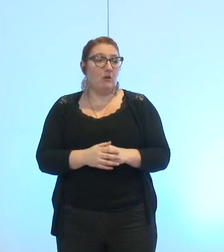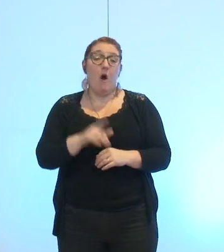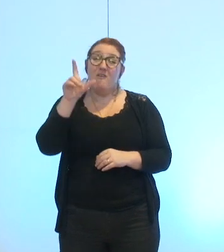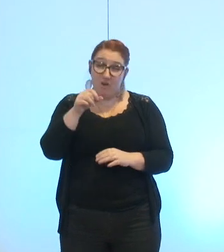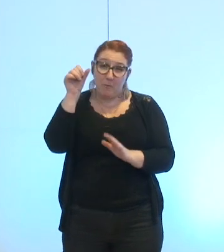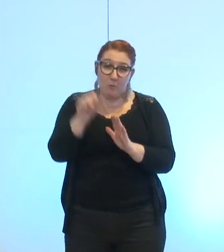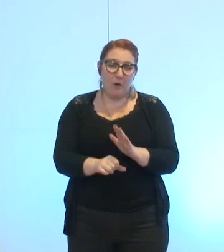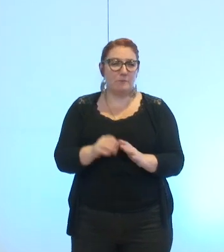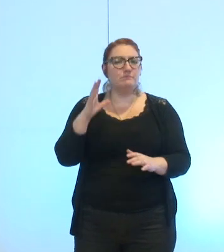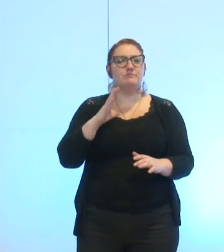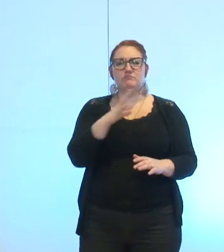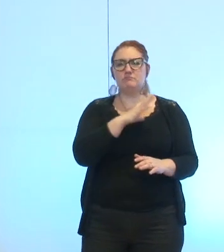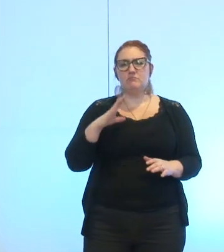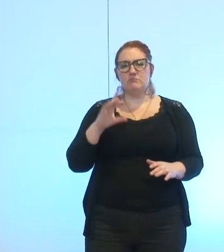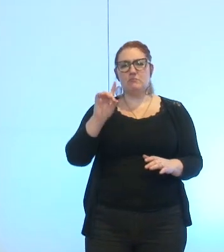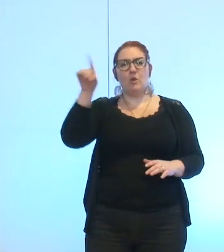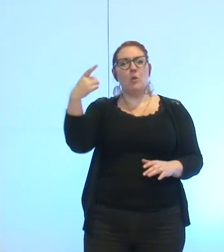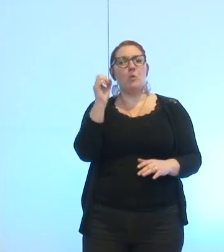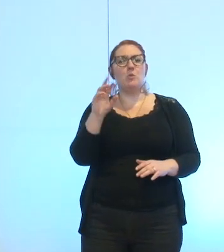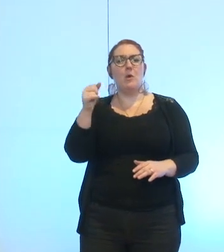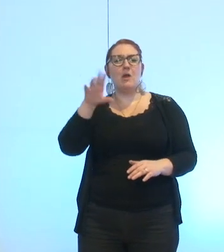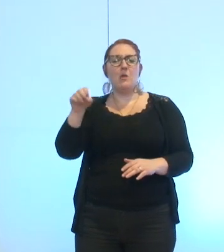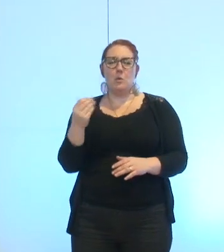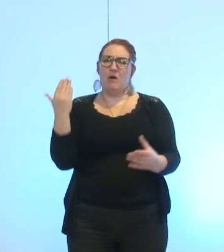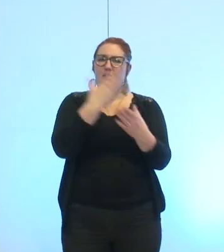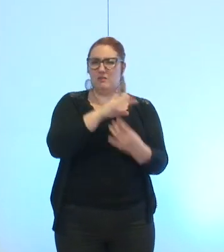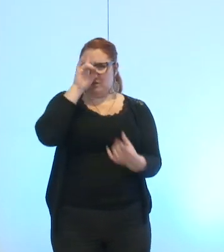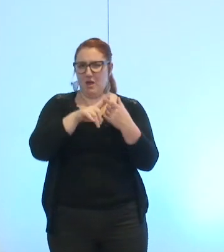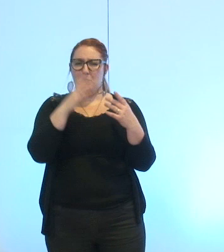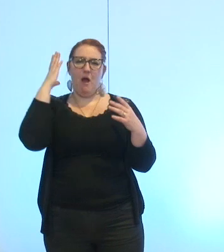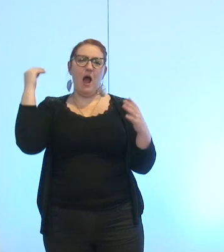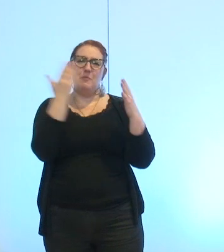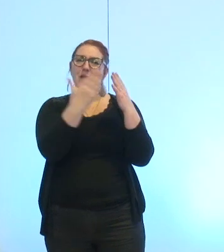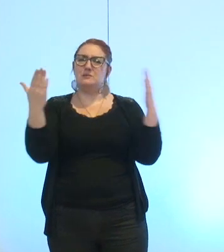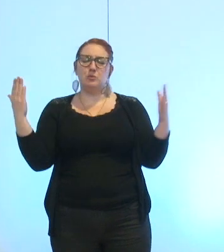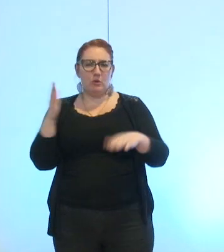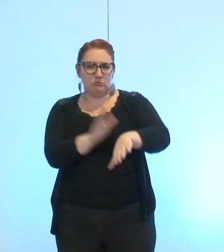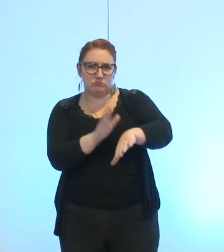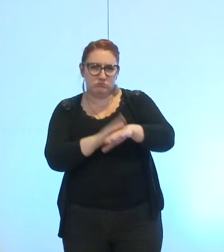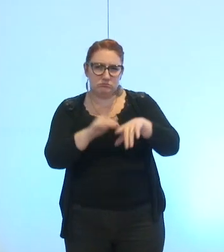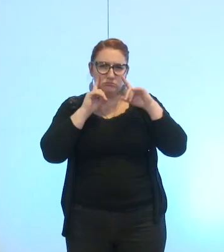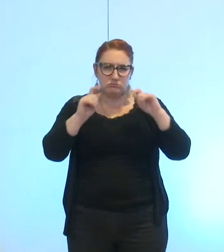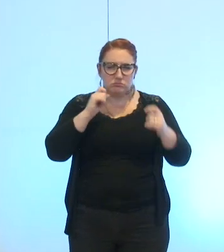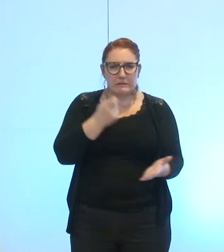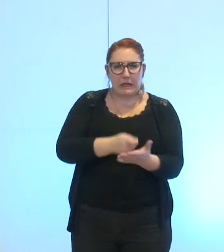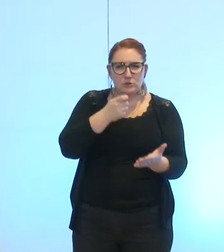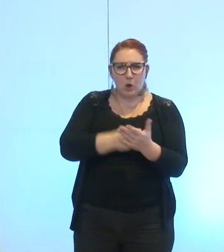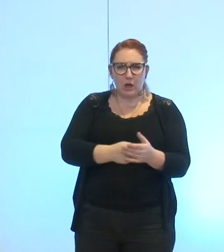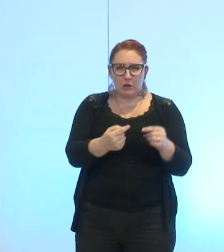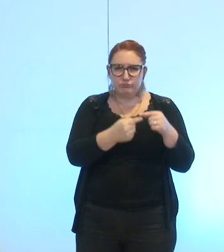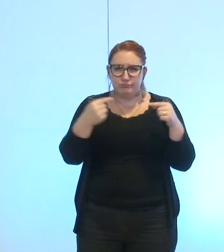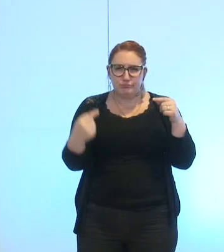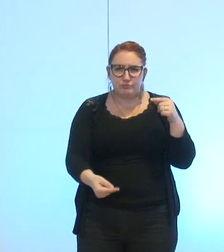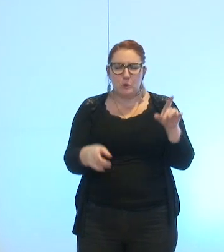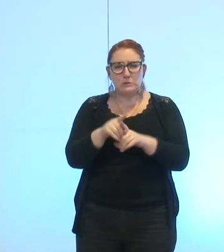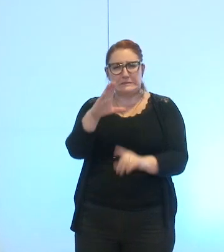dornano intervenait sur ALP Expo en soulignant la dégradation soutenue de la trésorerie de cette entreprise tout en soulignant la baisse de son chif